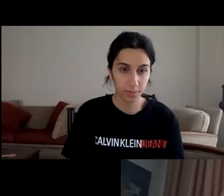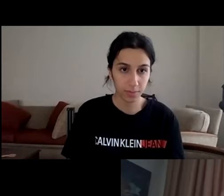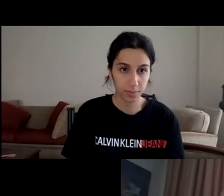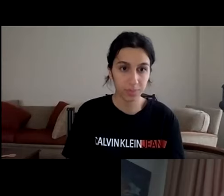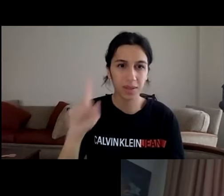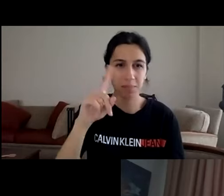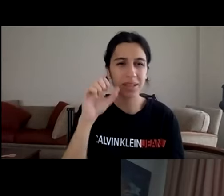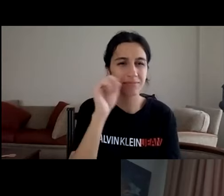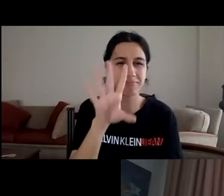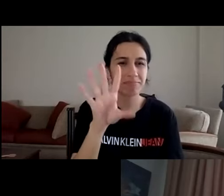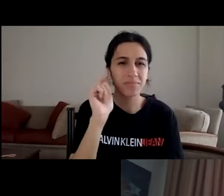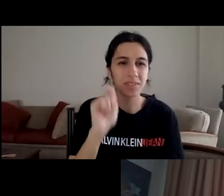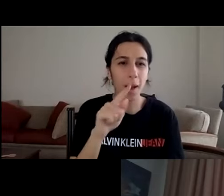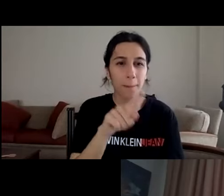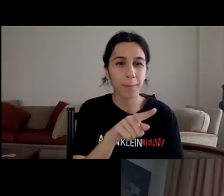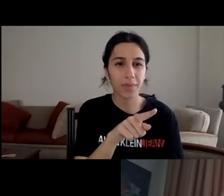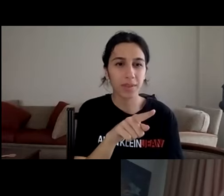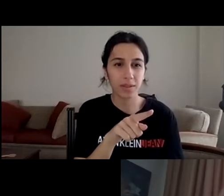slayt paylaştınız buradaki